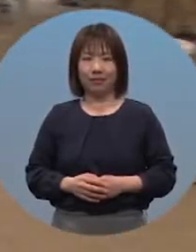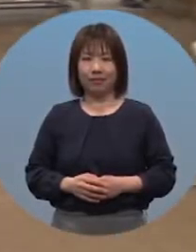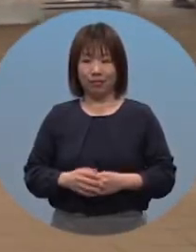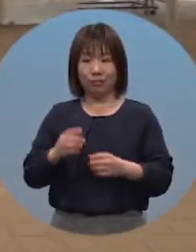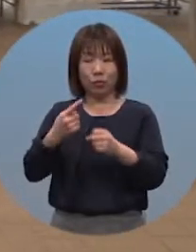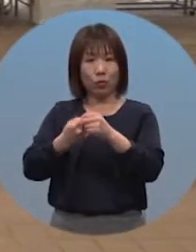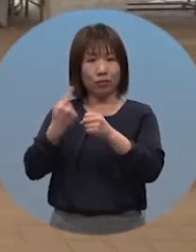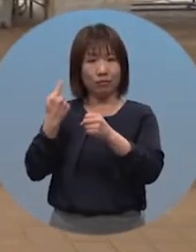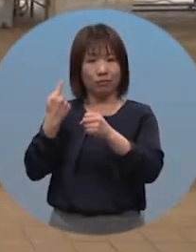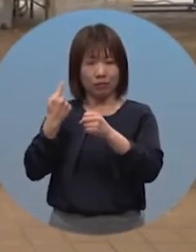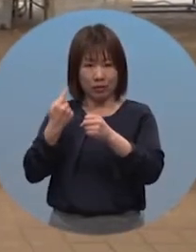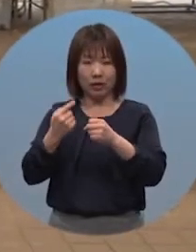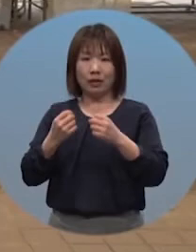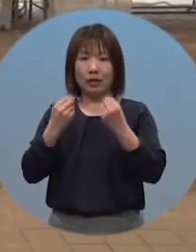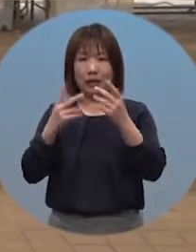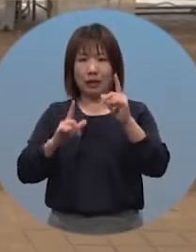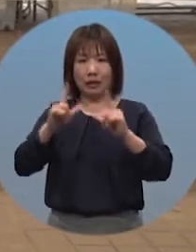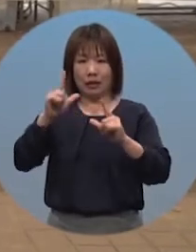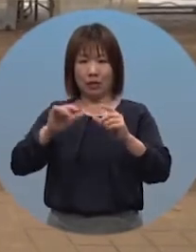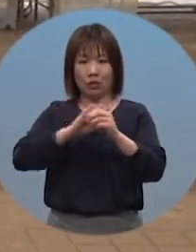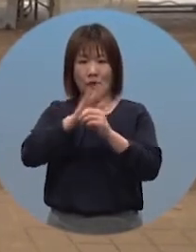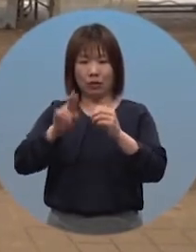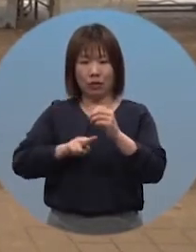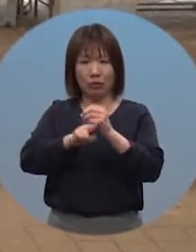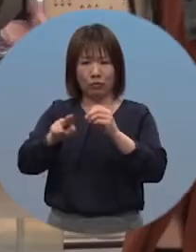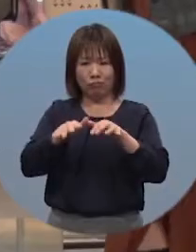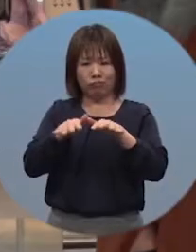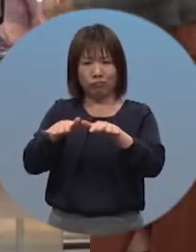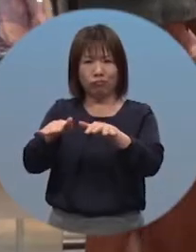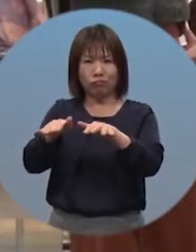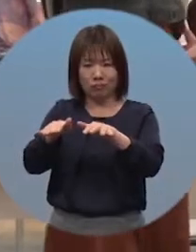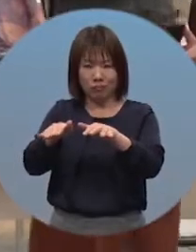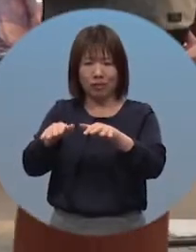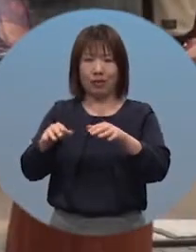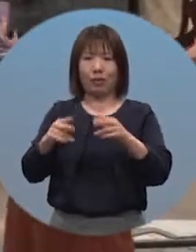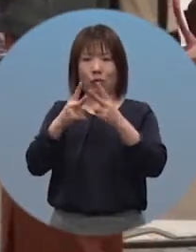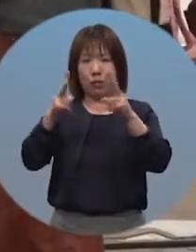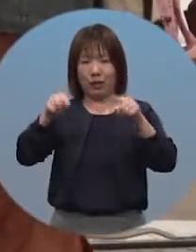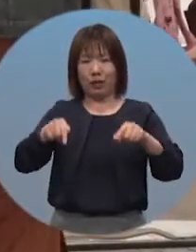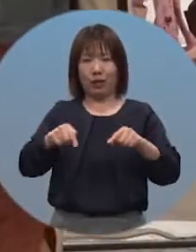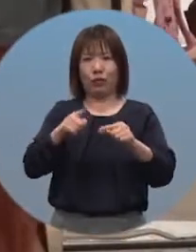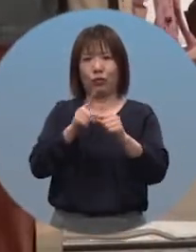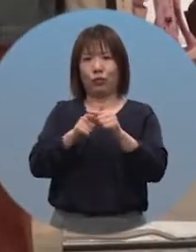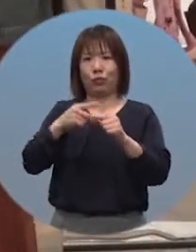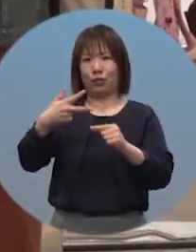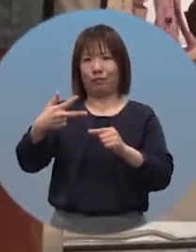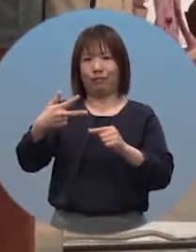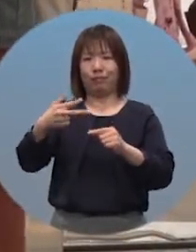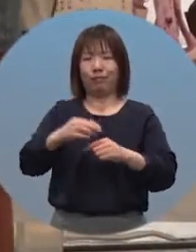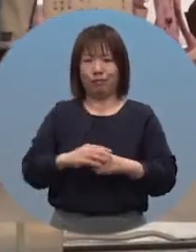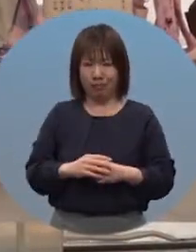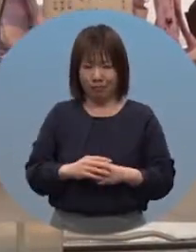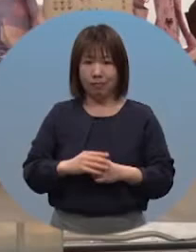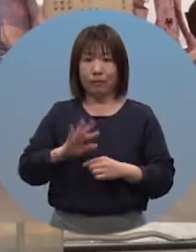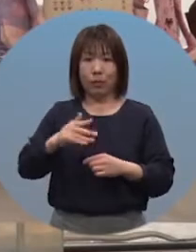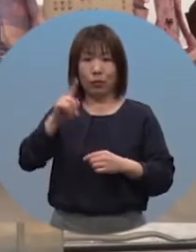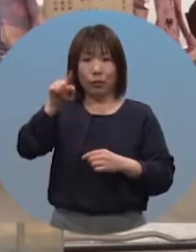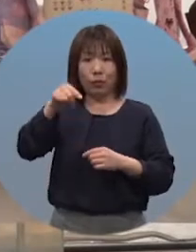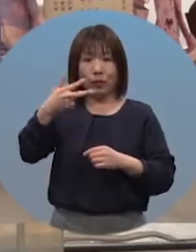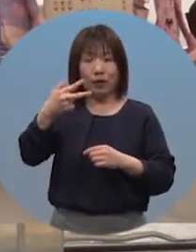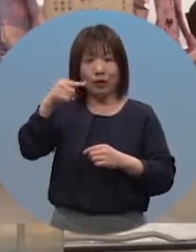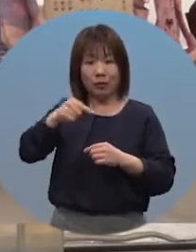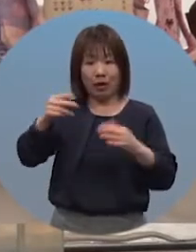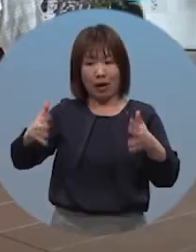去年は新型このなぁビルスの影響で中止となってしまいましたがどの位置に春を呼ぶ祭りとして椿に